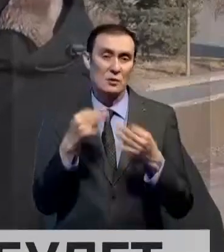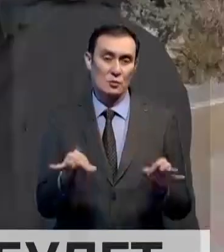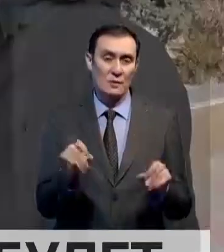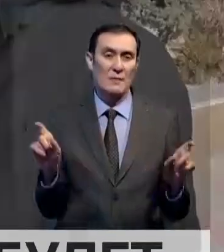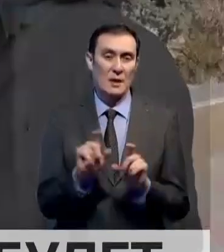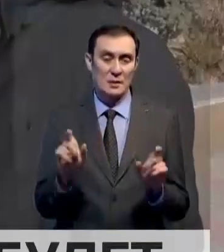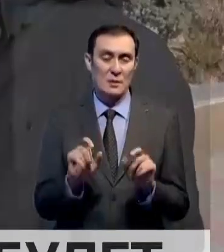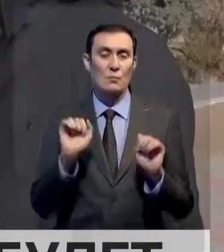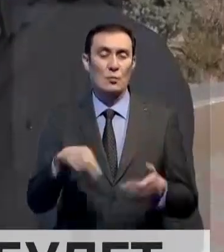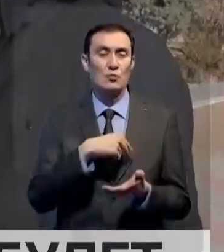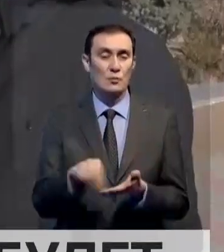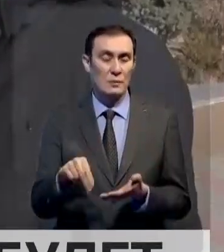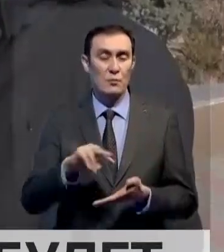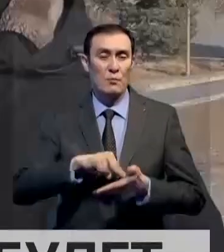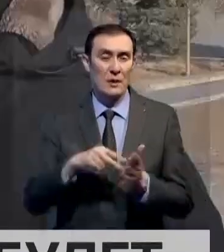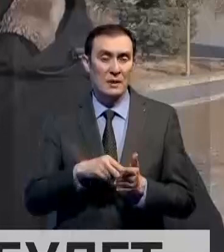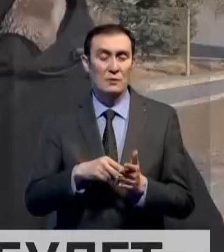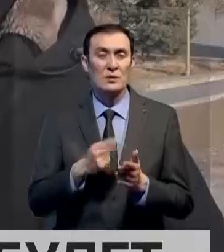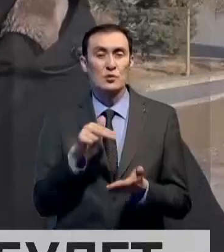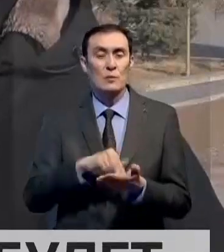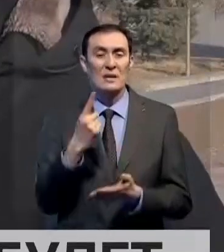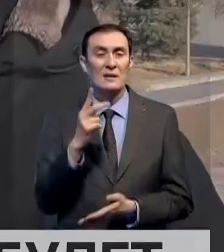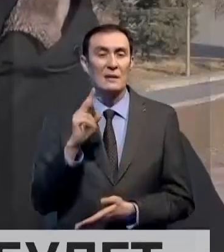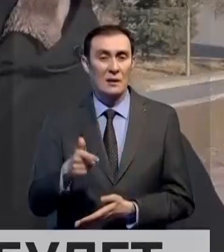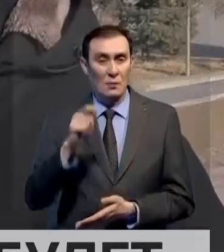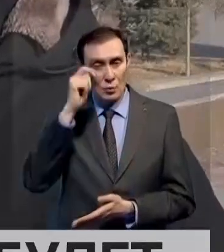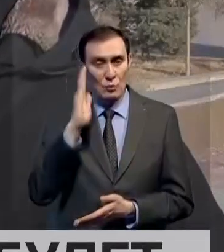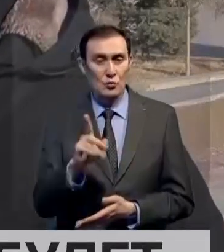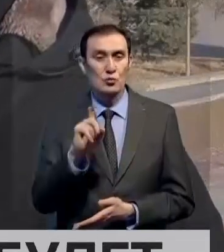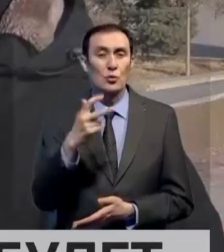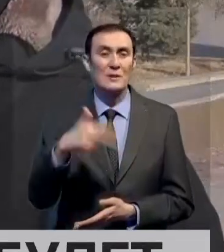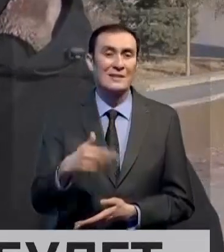торговых местах. В рамках вышеуказанной схемы цена за 1 килограмм лука составит 130 тенге.